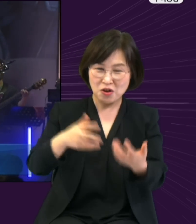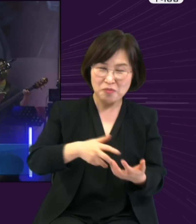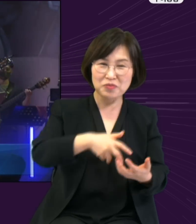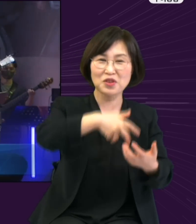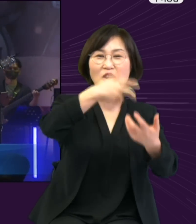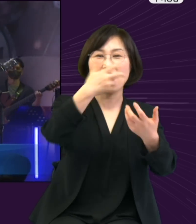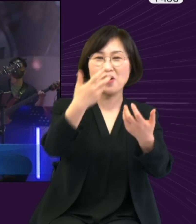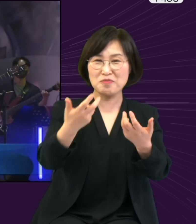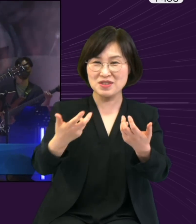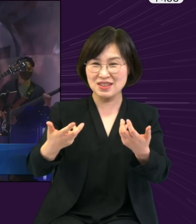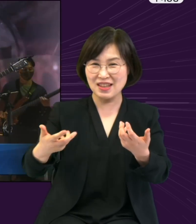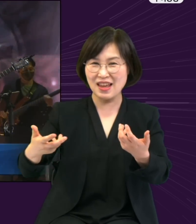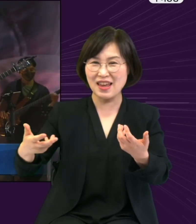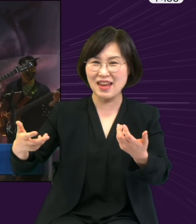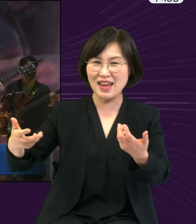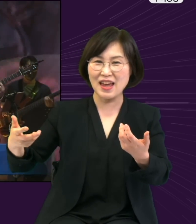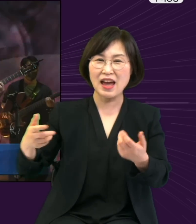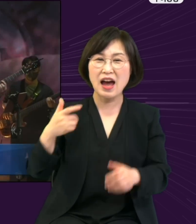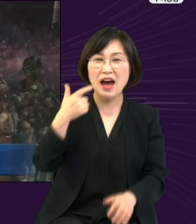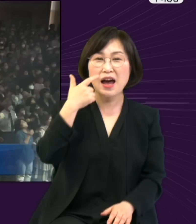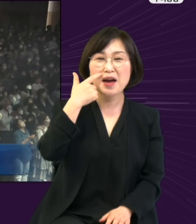바다처럼 넘치네.